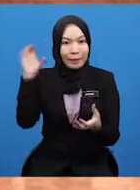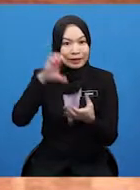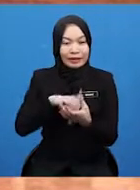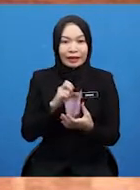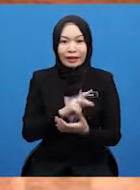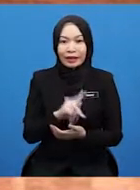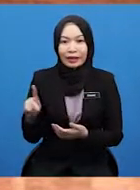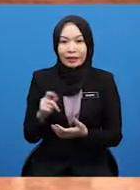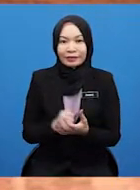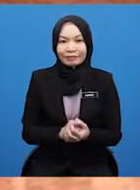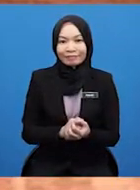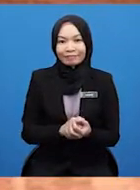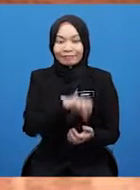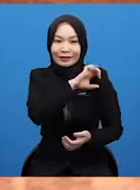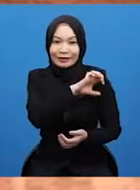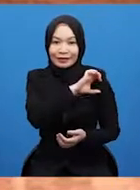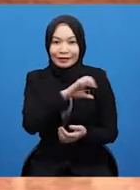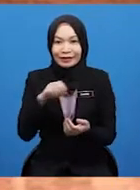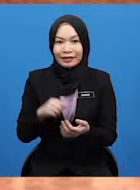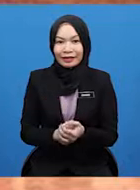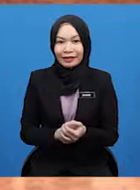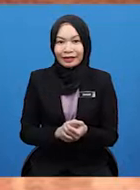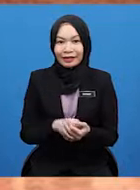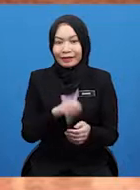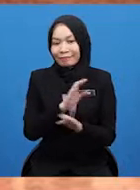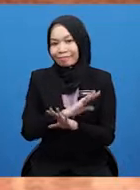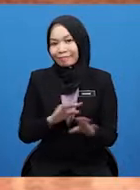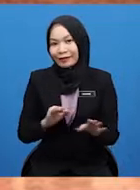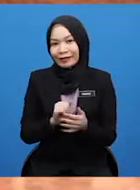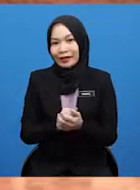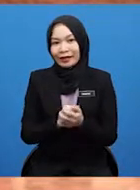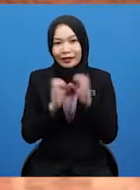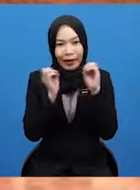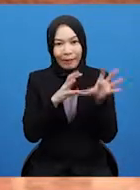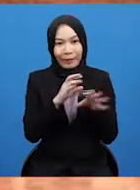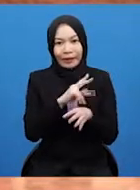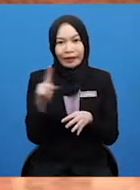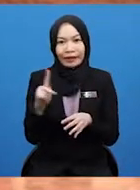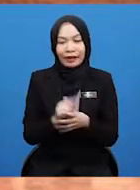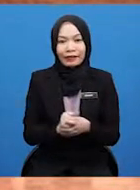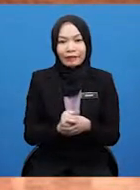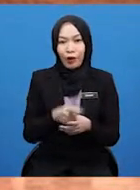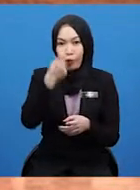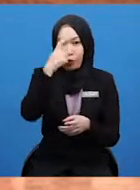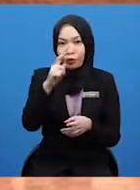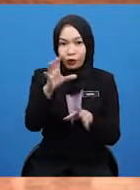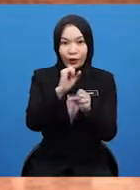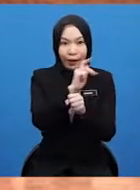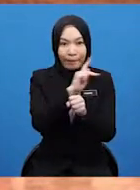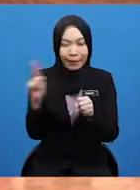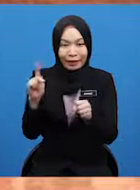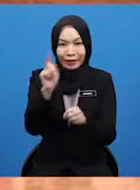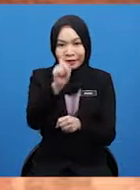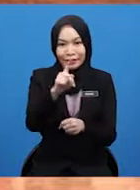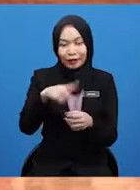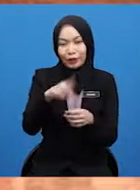kertas dan poster tidak diabaikan. Demi mendapatkan suatu produk yang kreatif